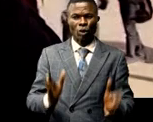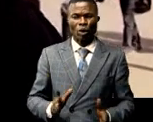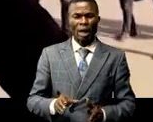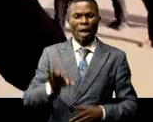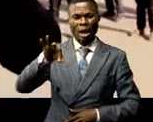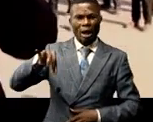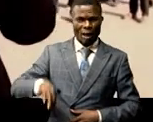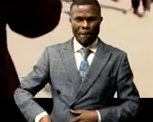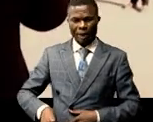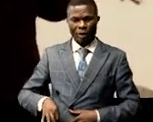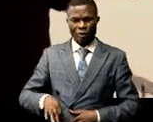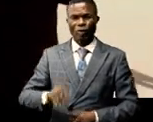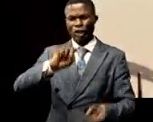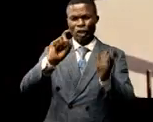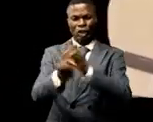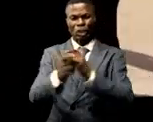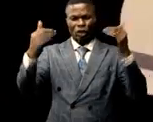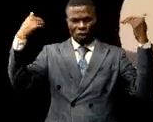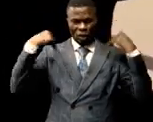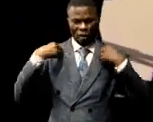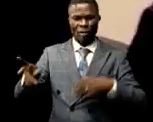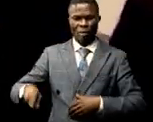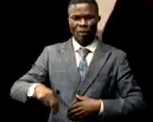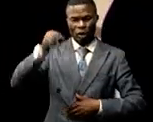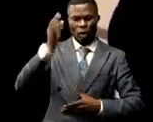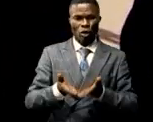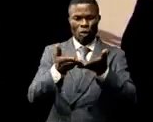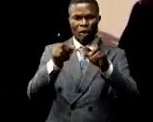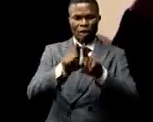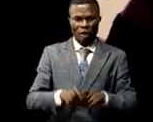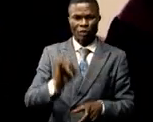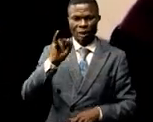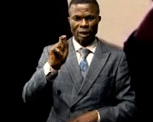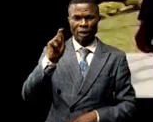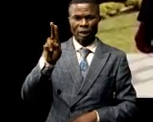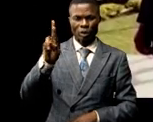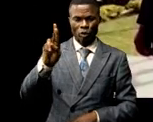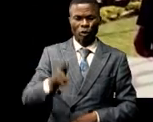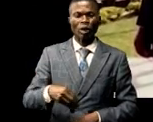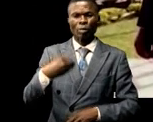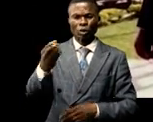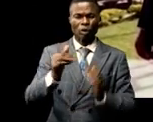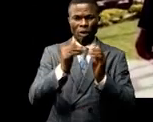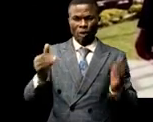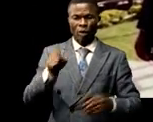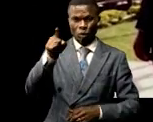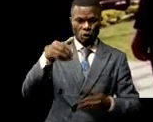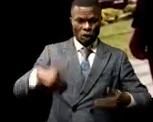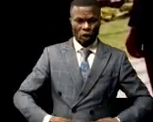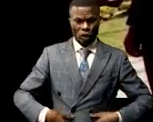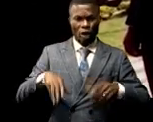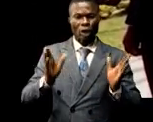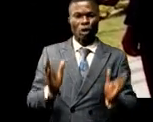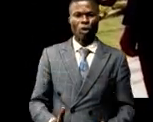de l'instauration de l'état de siège dans le Nord Kivu et l'Ituri pour le retour de la paix. Yo jeune Congolais,